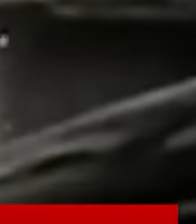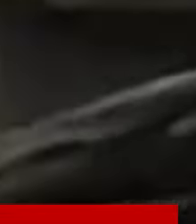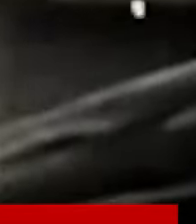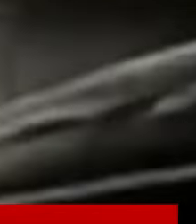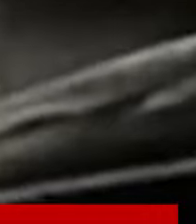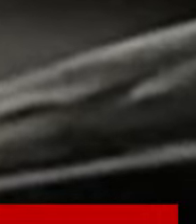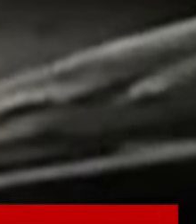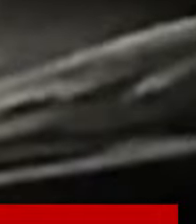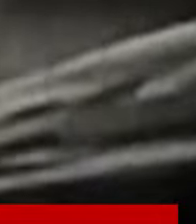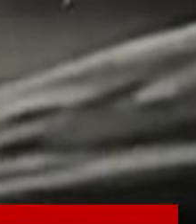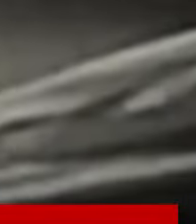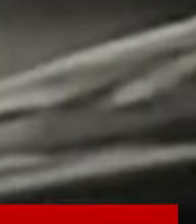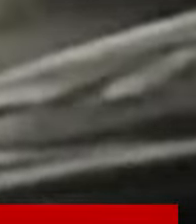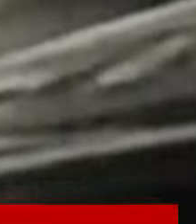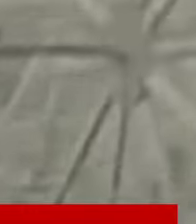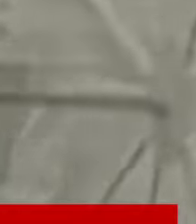senden daha